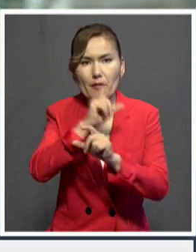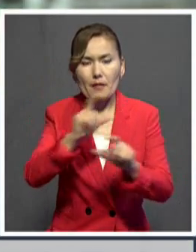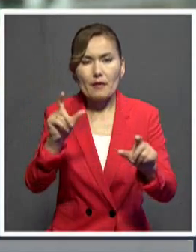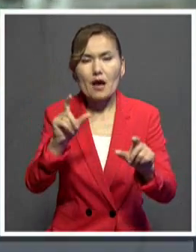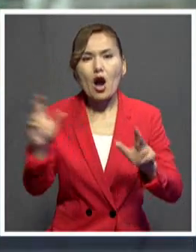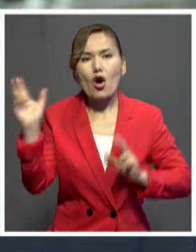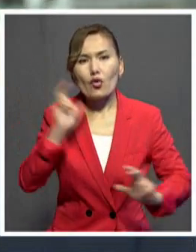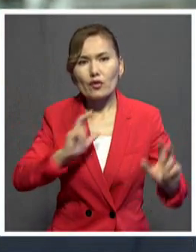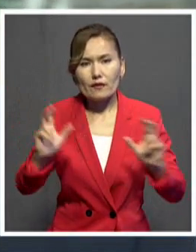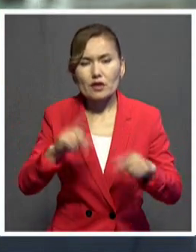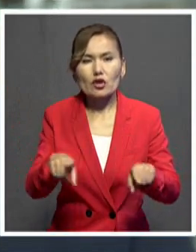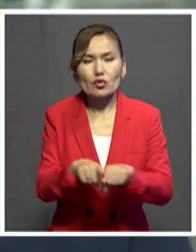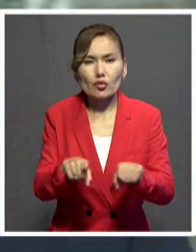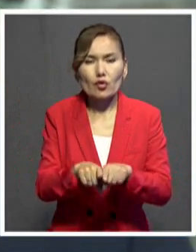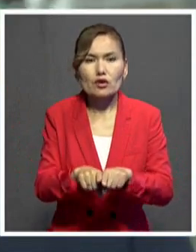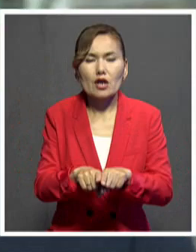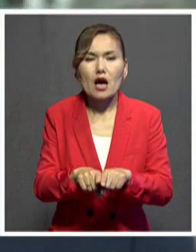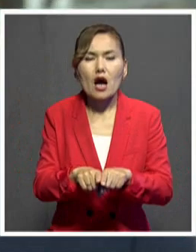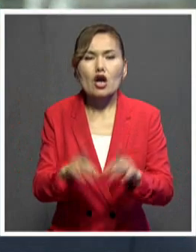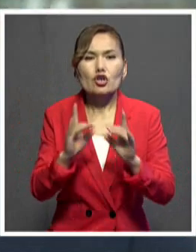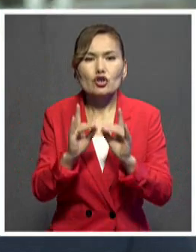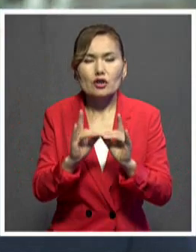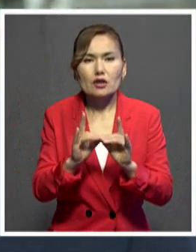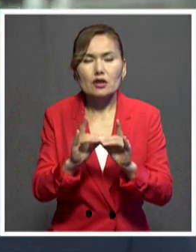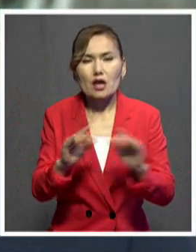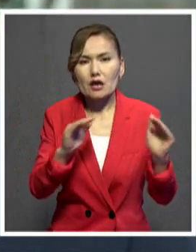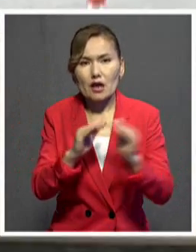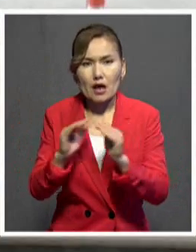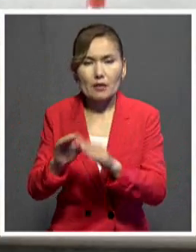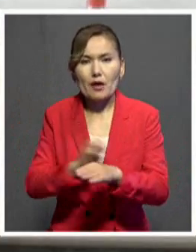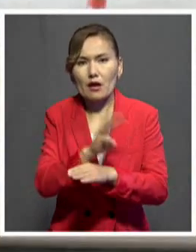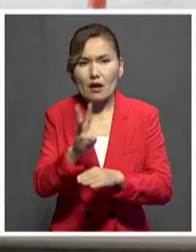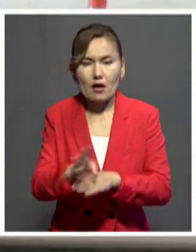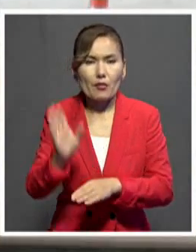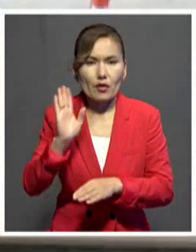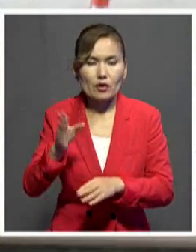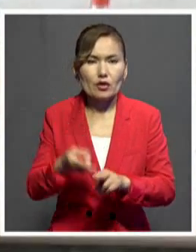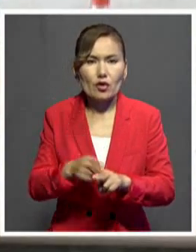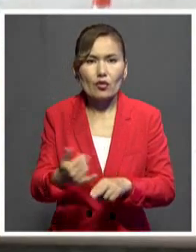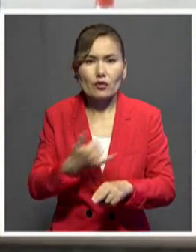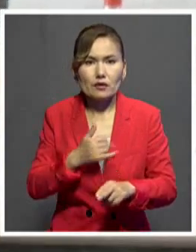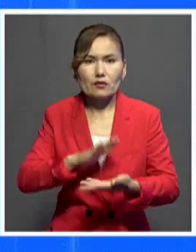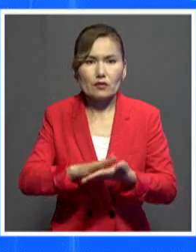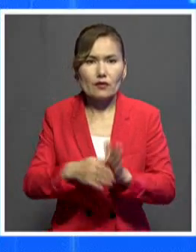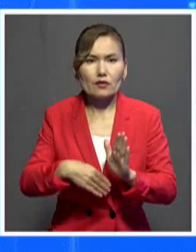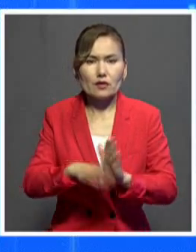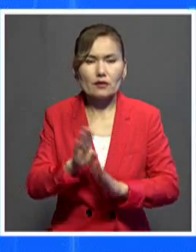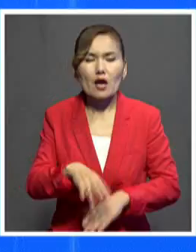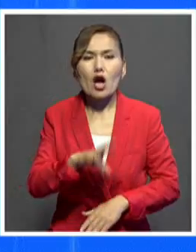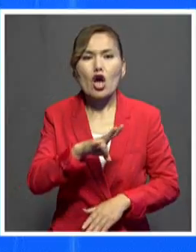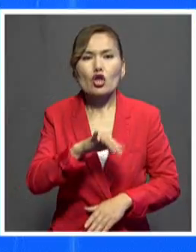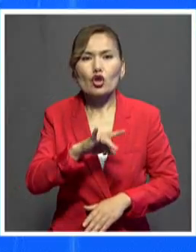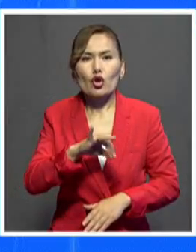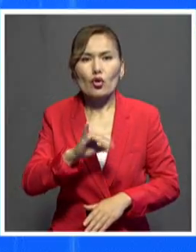жаңа жатақханасы, яғни 1000 студент тұратындай мүмкіндік болады.